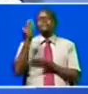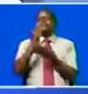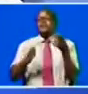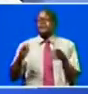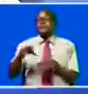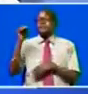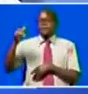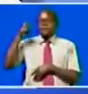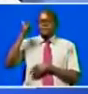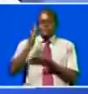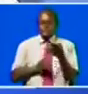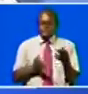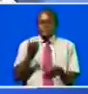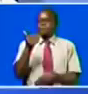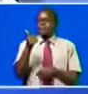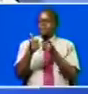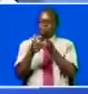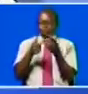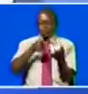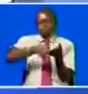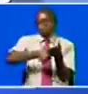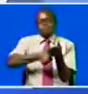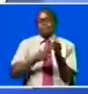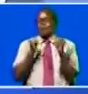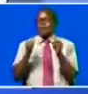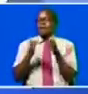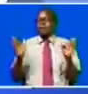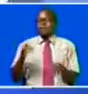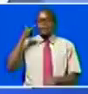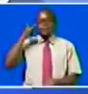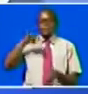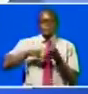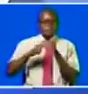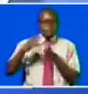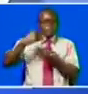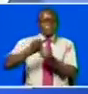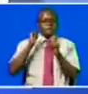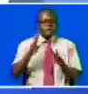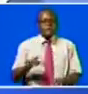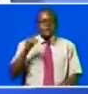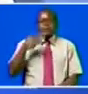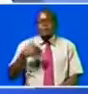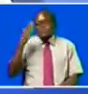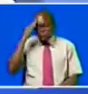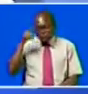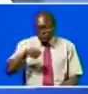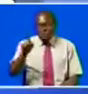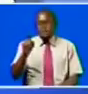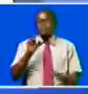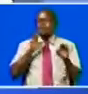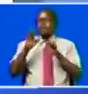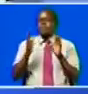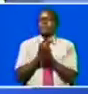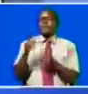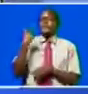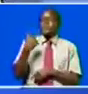vile siku hizi wengine wameka vidole, sasa kufungua simu inakuwa ni tafash. Mtu hakuamini. Anaona lazima ajue wewe huwa unawasiliana na nani.